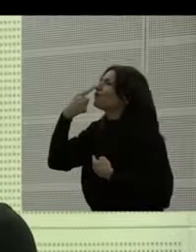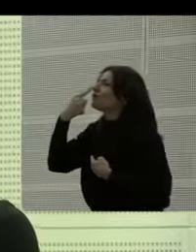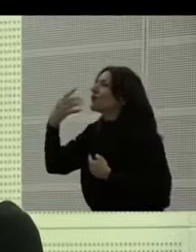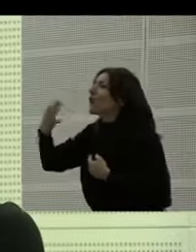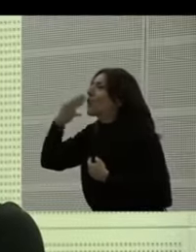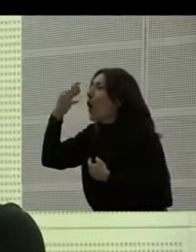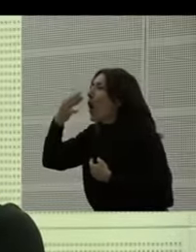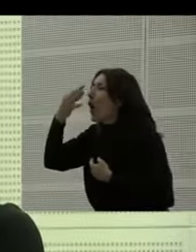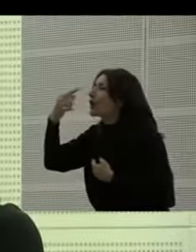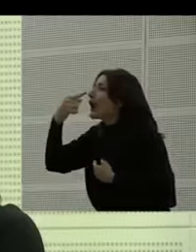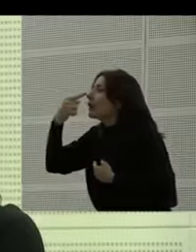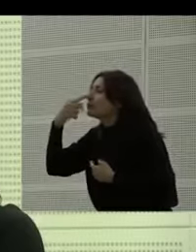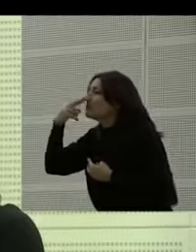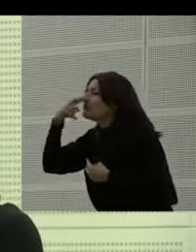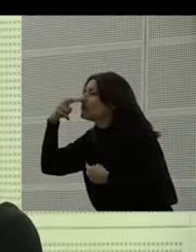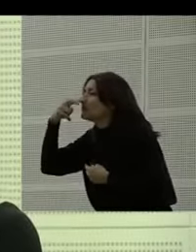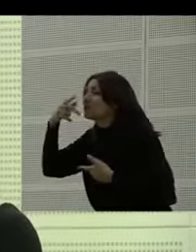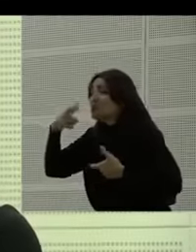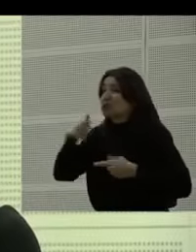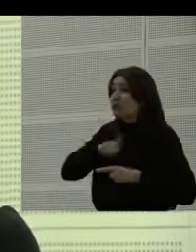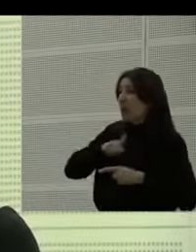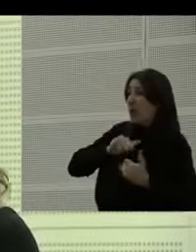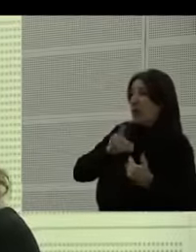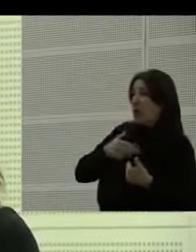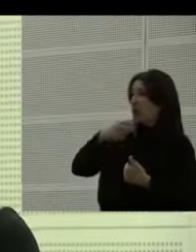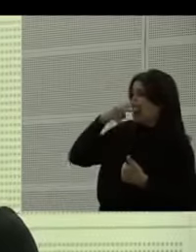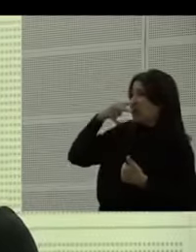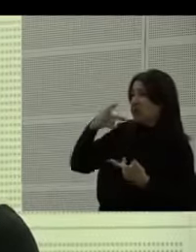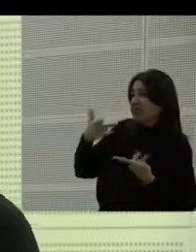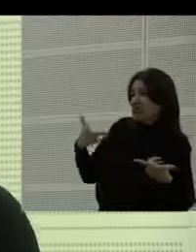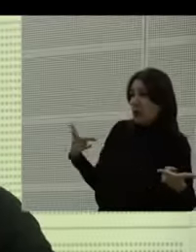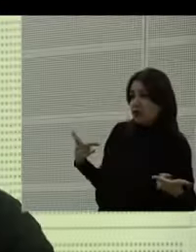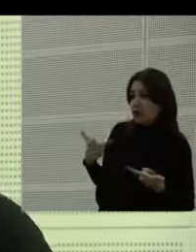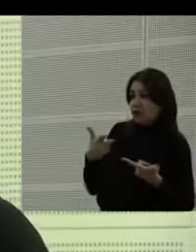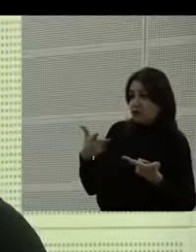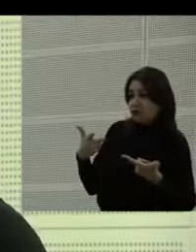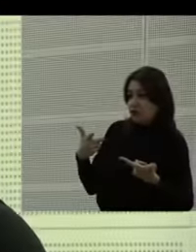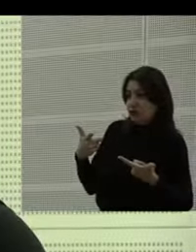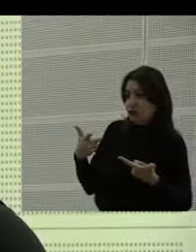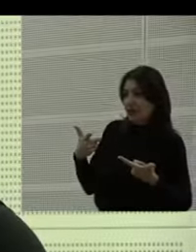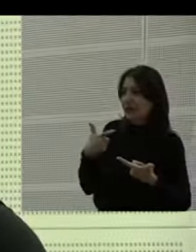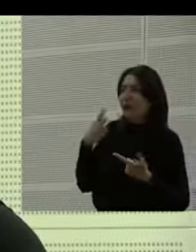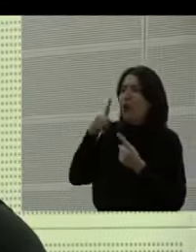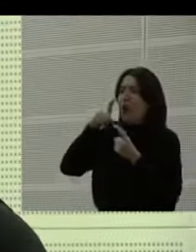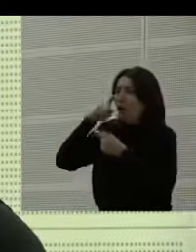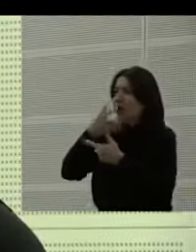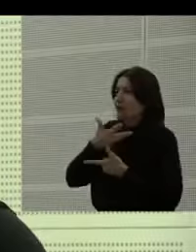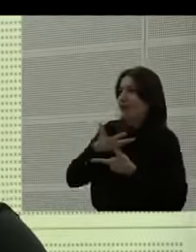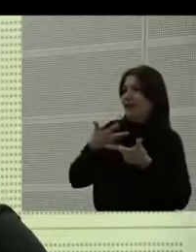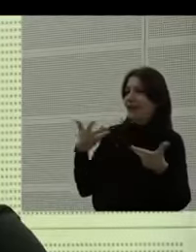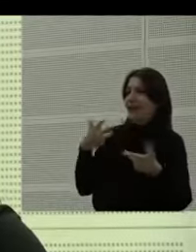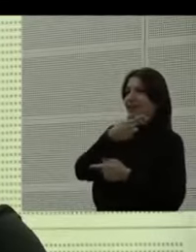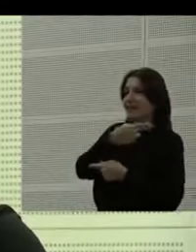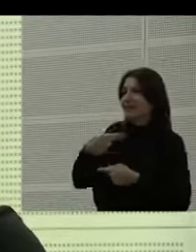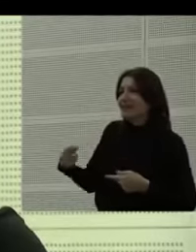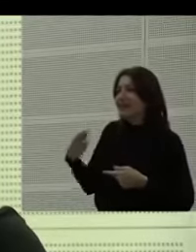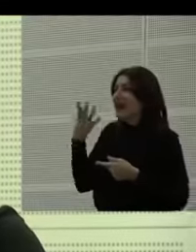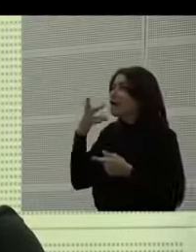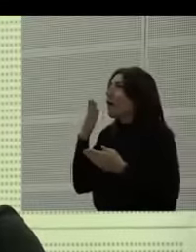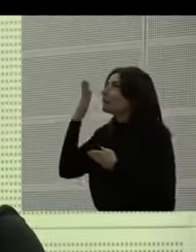perché nel suo mondo i fiori non hanno odore. Quindi ha questa grande curiosità di scoprire cosa